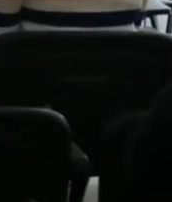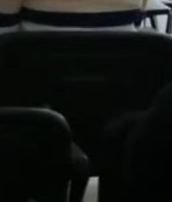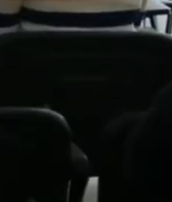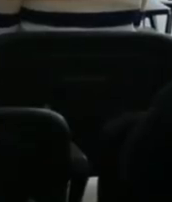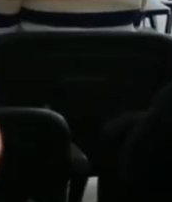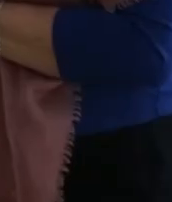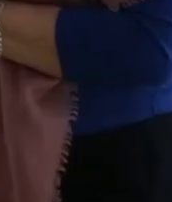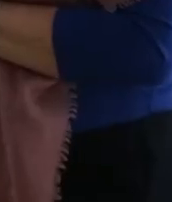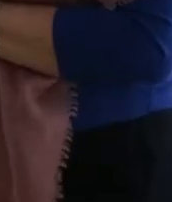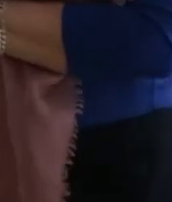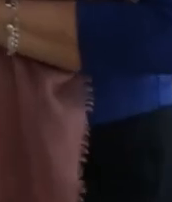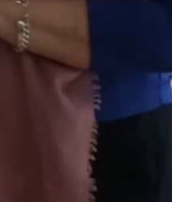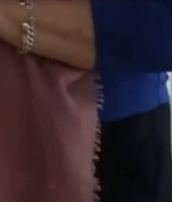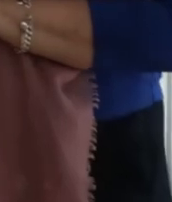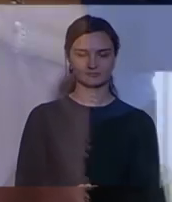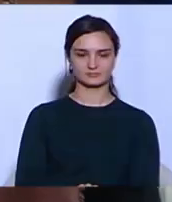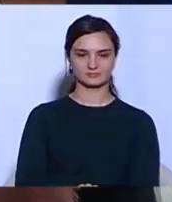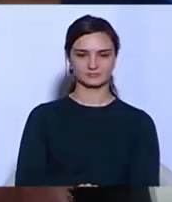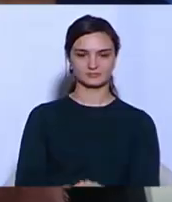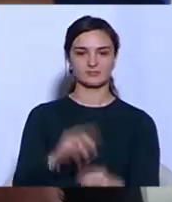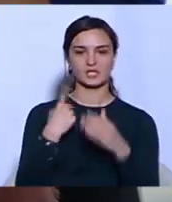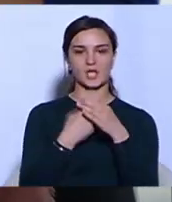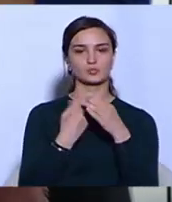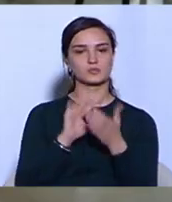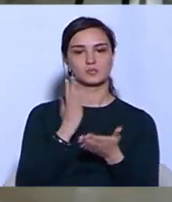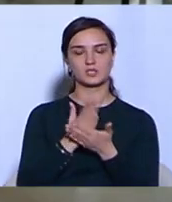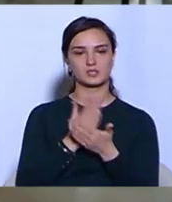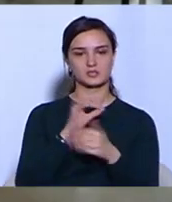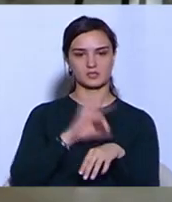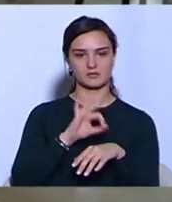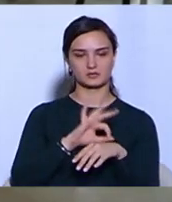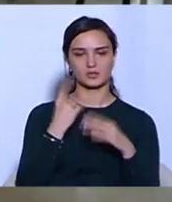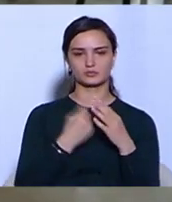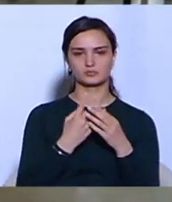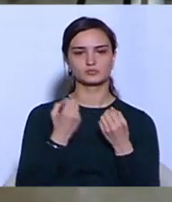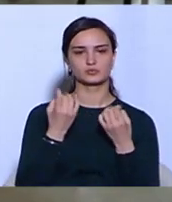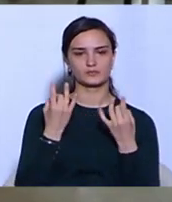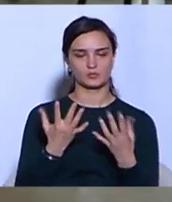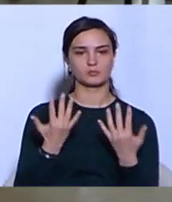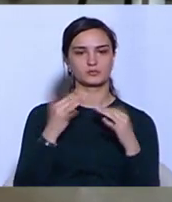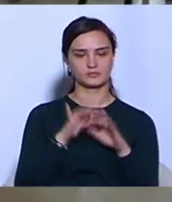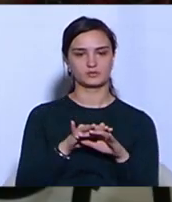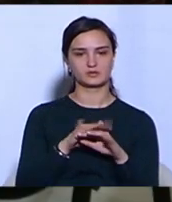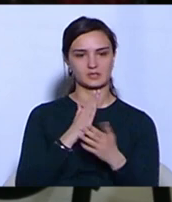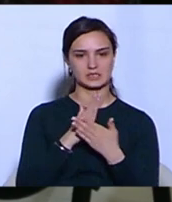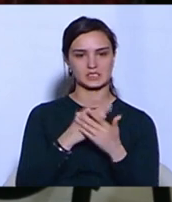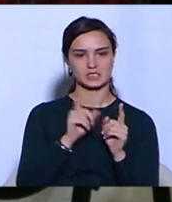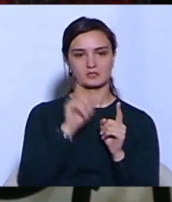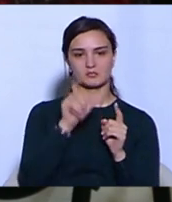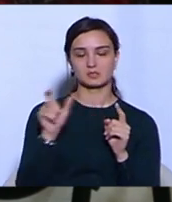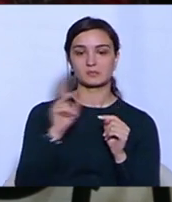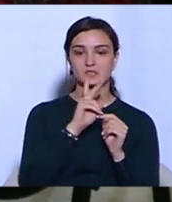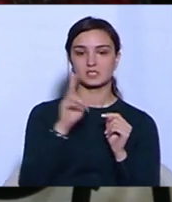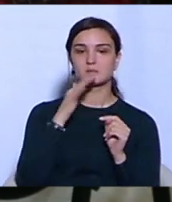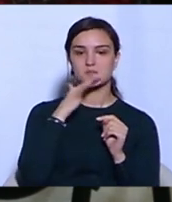აუტიზმი არ არის დაავადება. ადამიანები, რომლებსაც აქვთ აუტიზმი, სოციუმში ჩვეულებრივად ფუნქციონირებენ. არიან ისეთი ადამიანები,